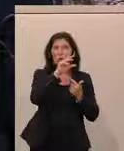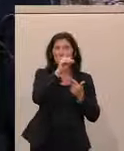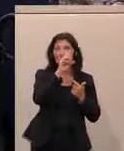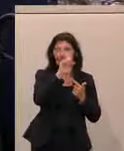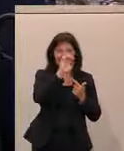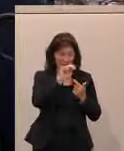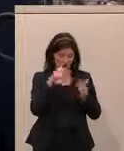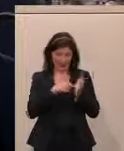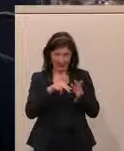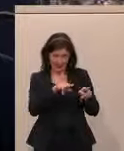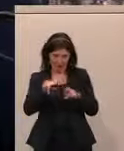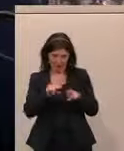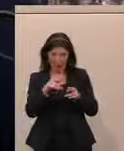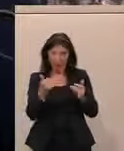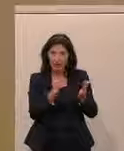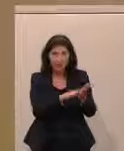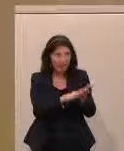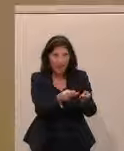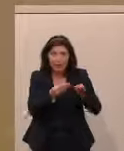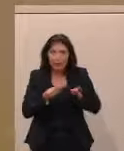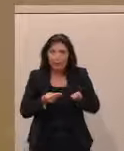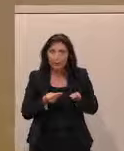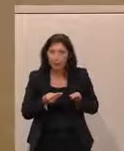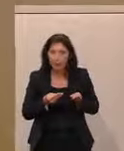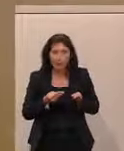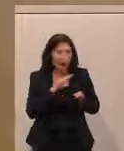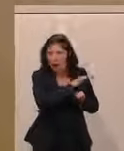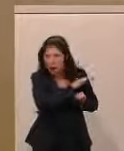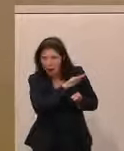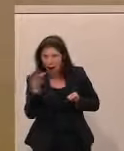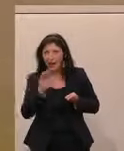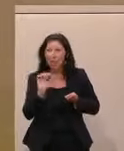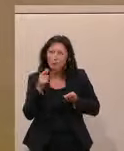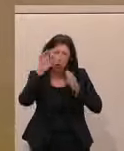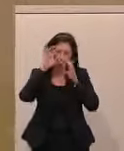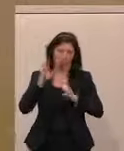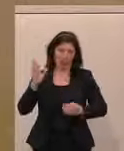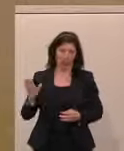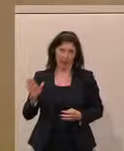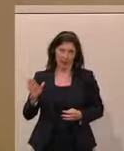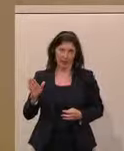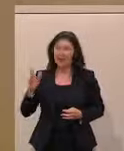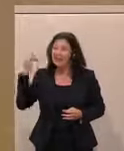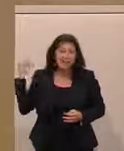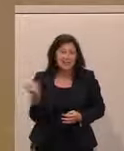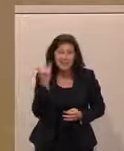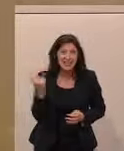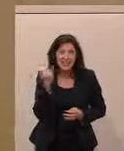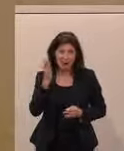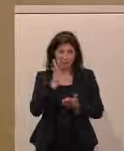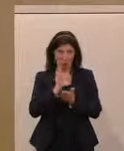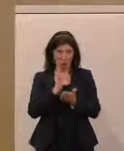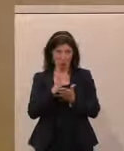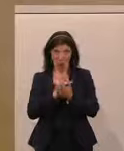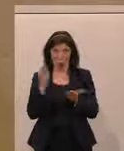geliefert, was wir alle und auch und gerade auch die ÖVP seit jeher schon über Strache